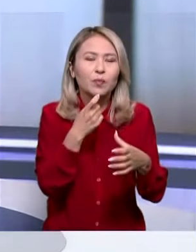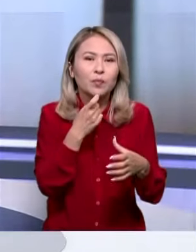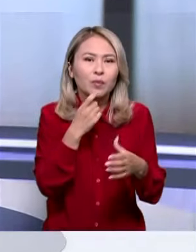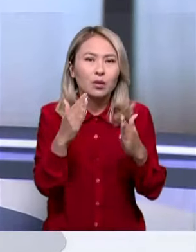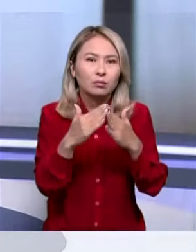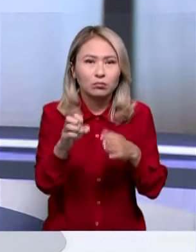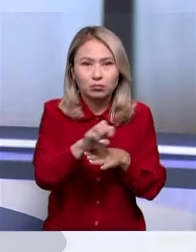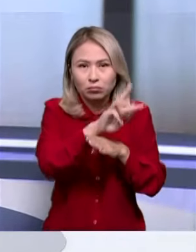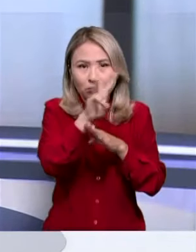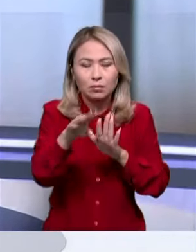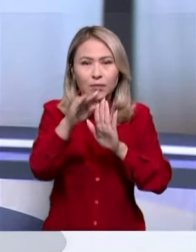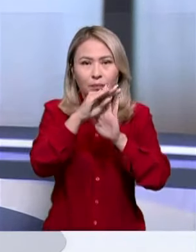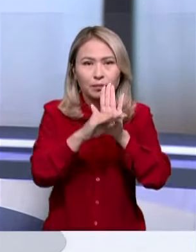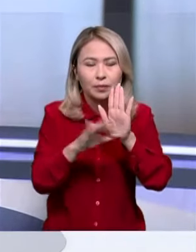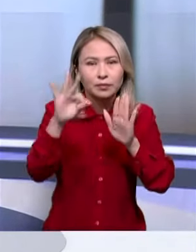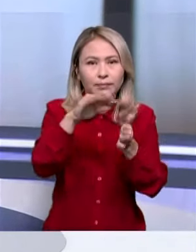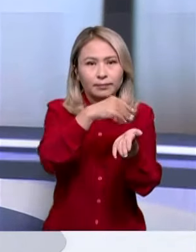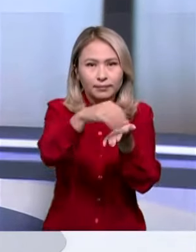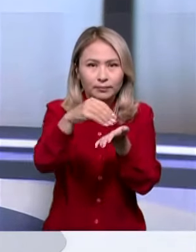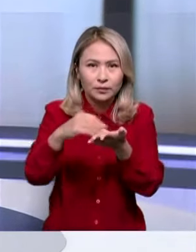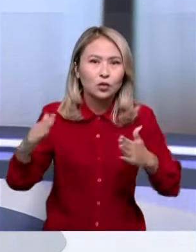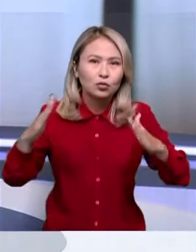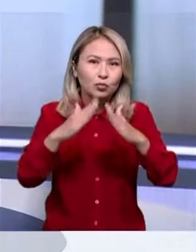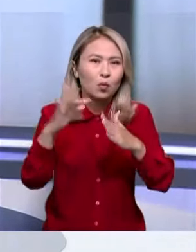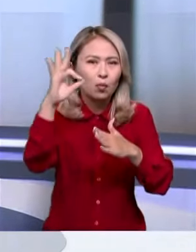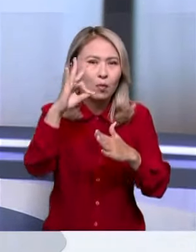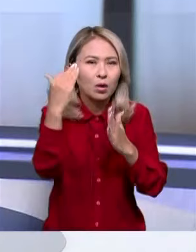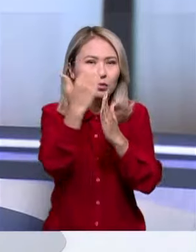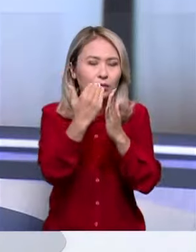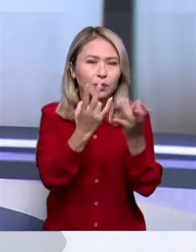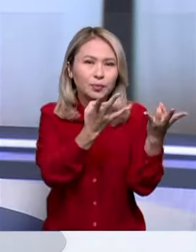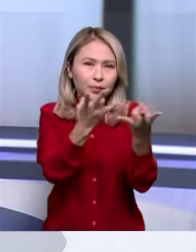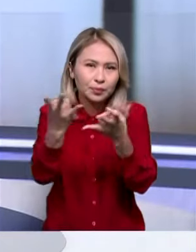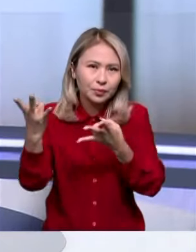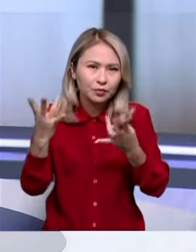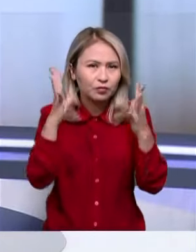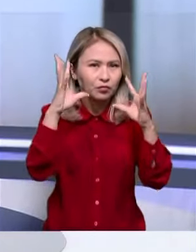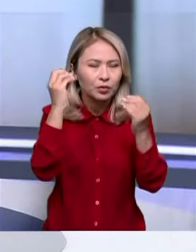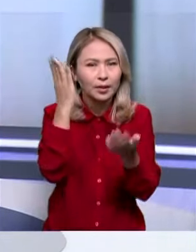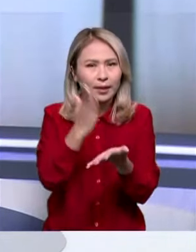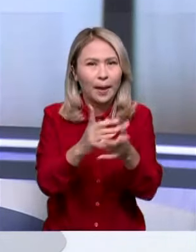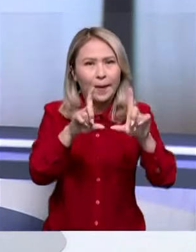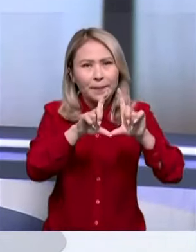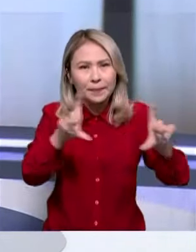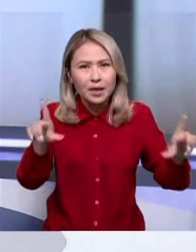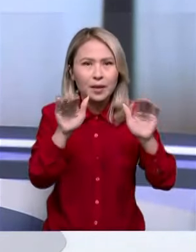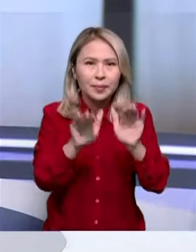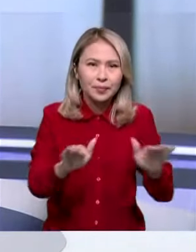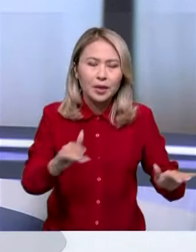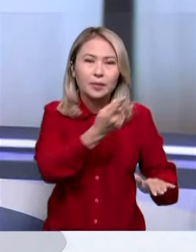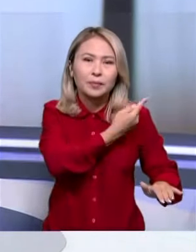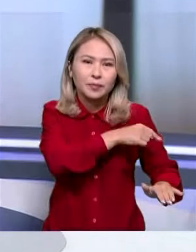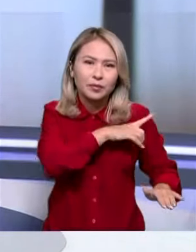үймен қамтамасыз ету бағдарламасы аясында сатып алынған. Тұрғын жайларда барлық қажетті инфрақұрылым бар, яғни мектеп, балабақша